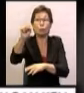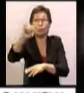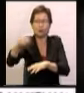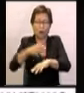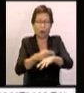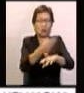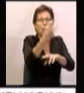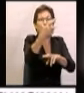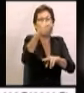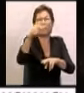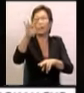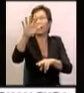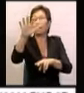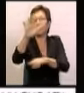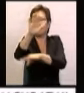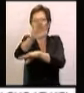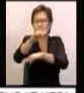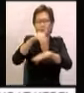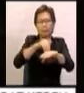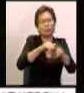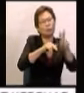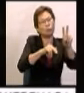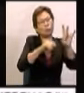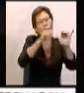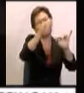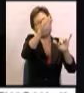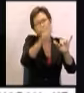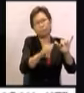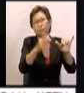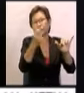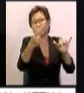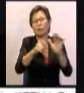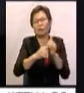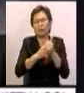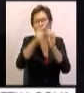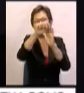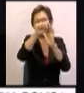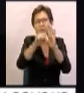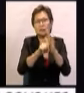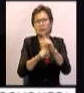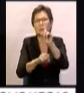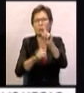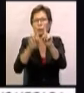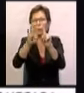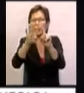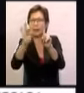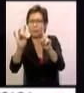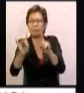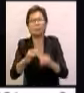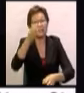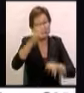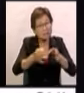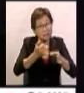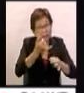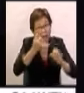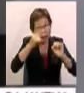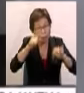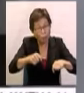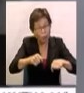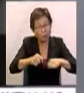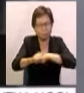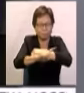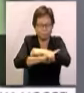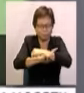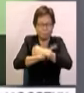pagi dan 5 pagi pada 26 November mengikut Seksyen 148 Kanun Kesesaan. Sabit kesalahan boleh